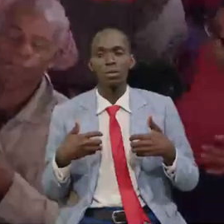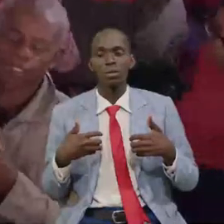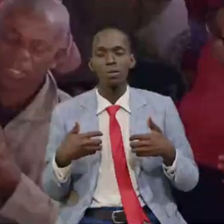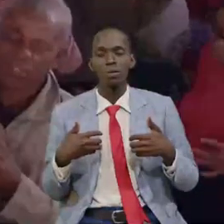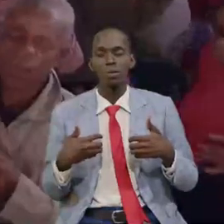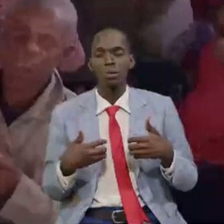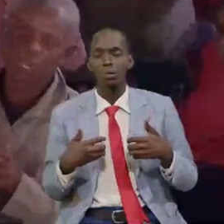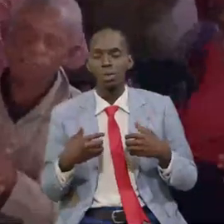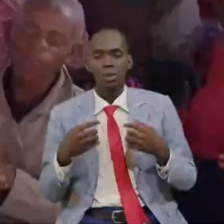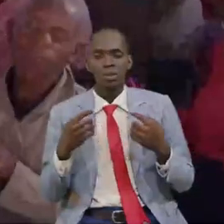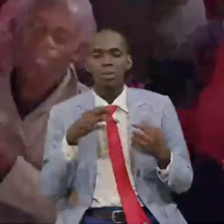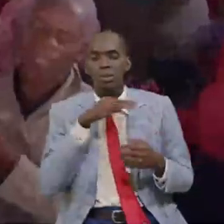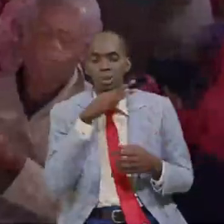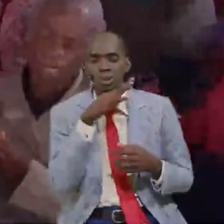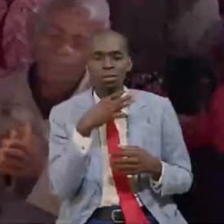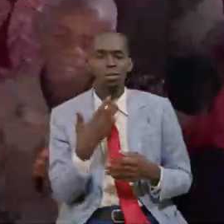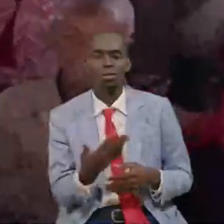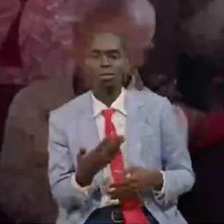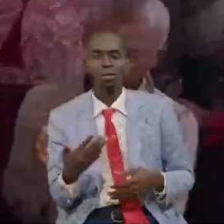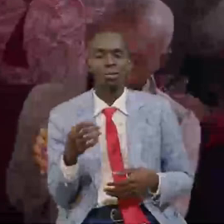la transgression,